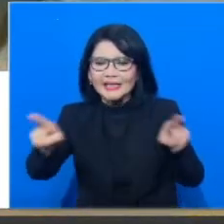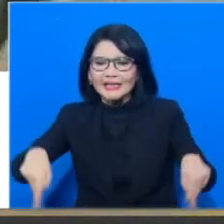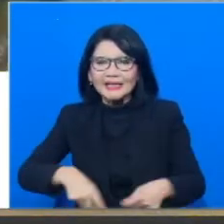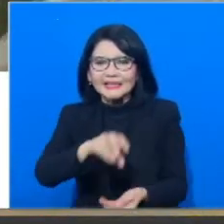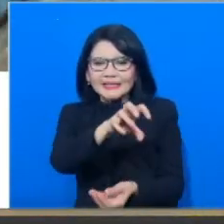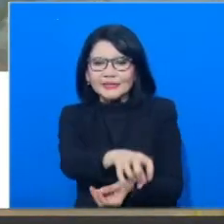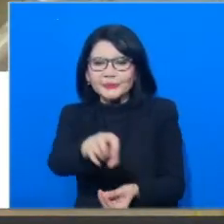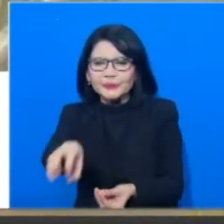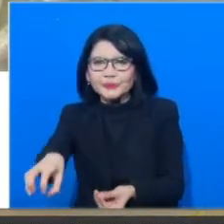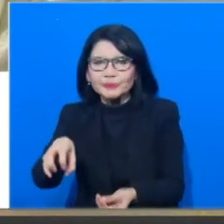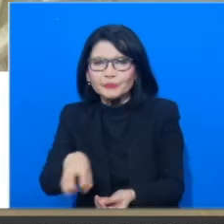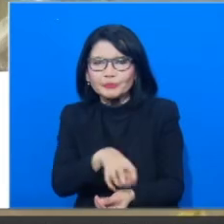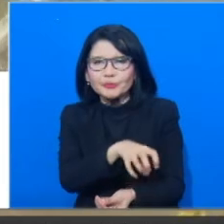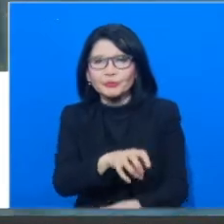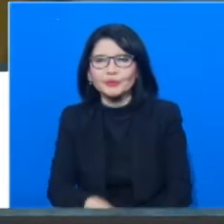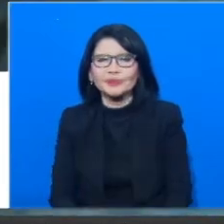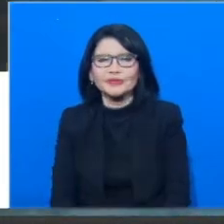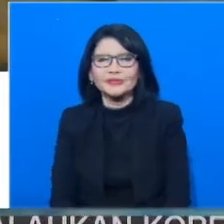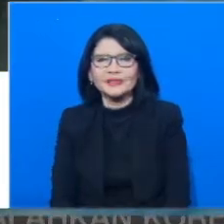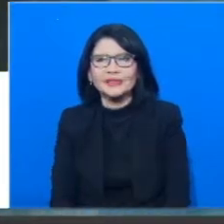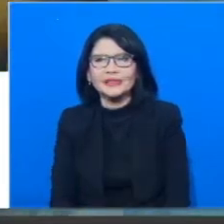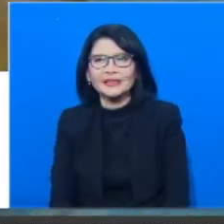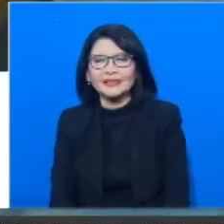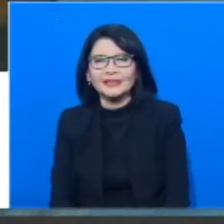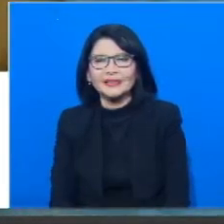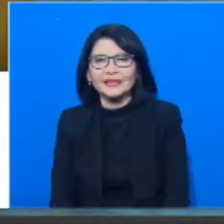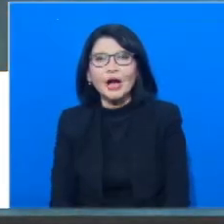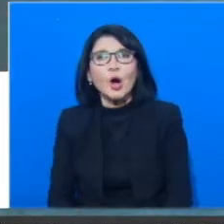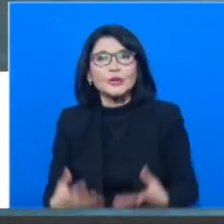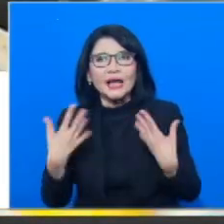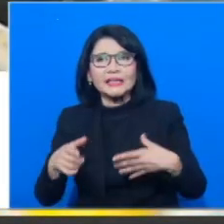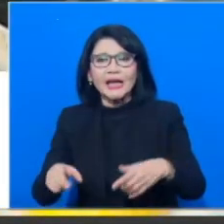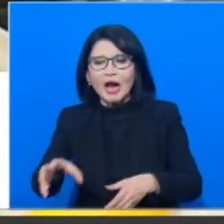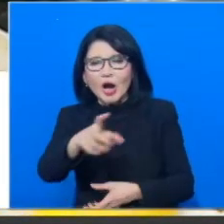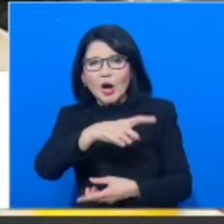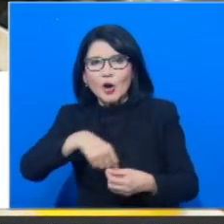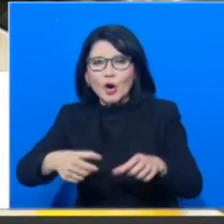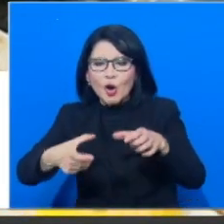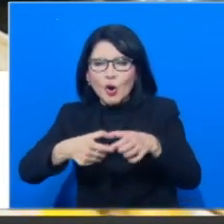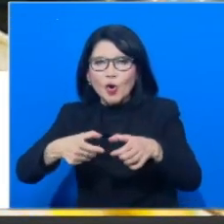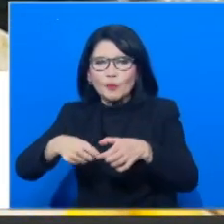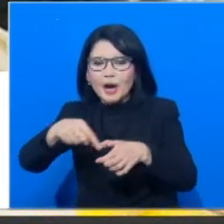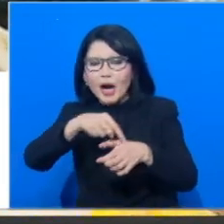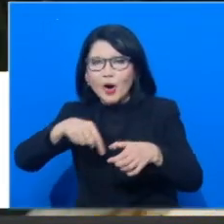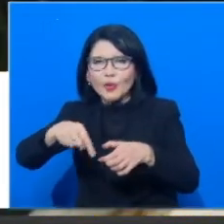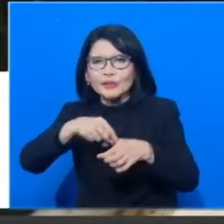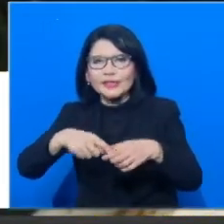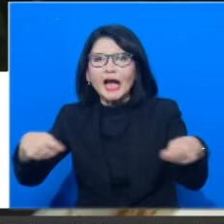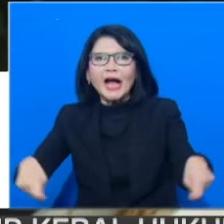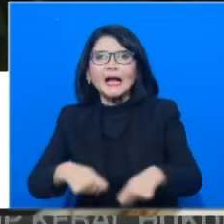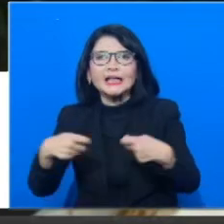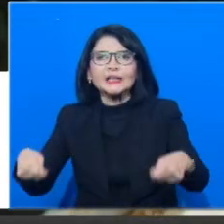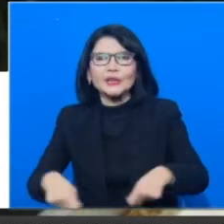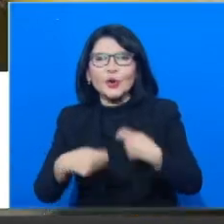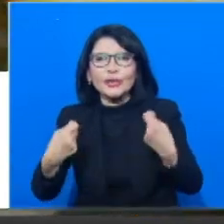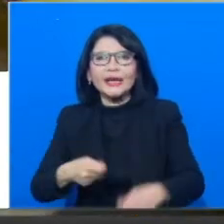ditaburi terigu. Lakukan hingga seluruh adonan habis. Kemudian lubangi adonan. Selanjutnya panaskan minyak, goreng dengan api sedang